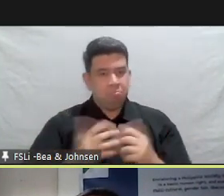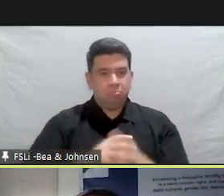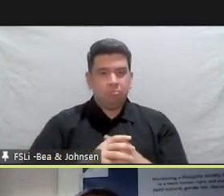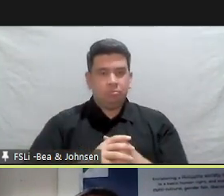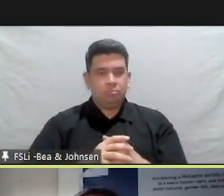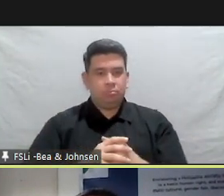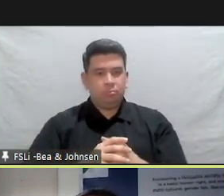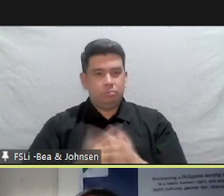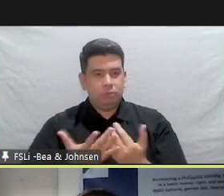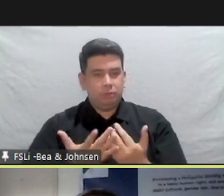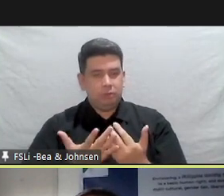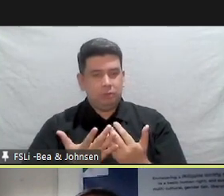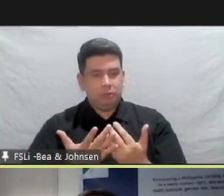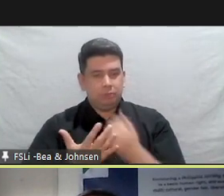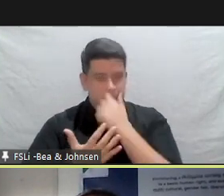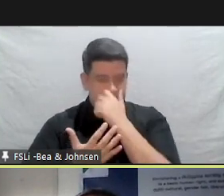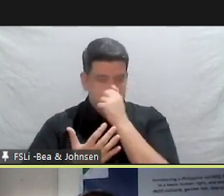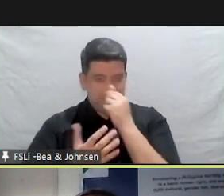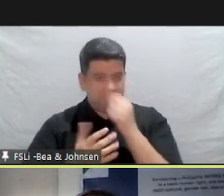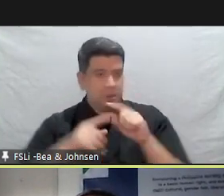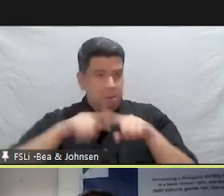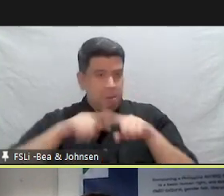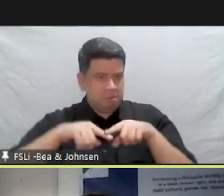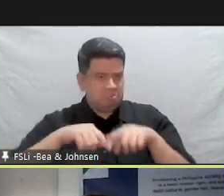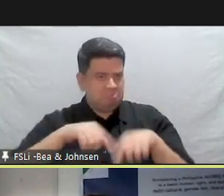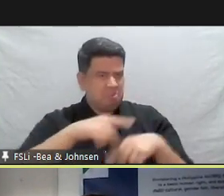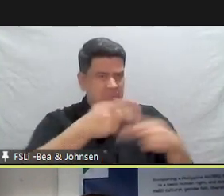na kanilang